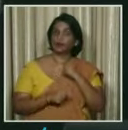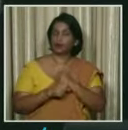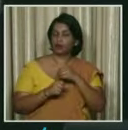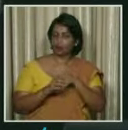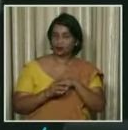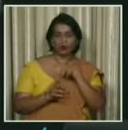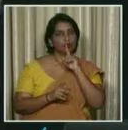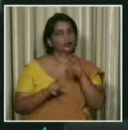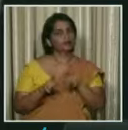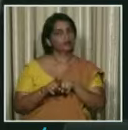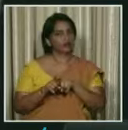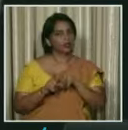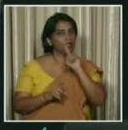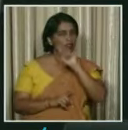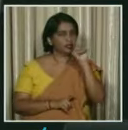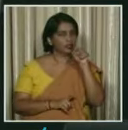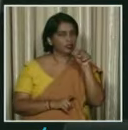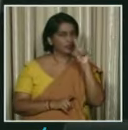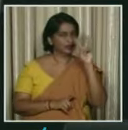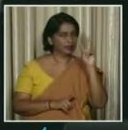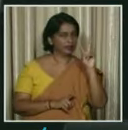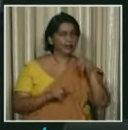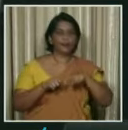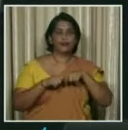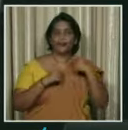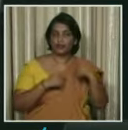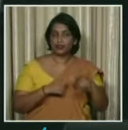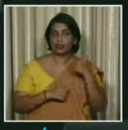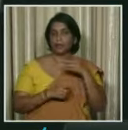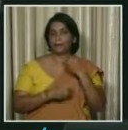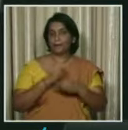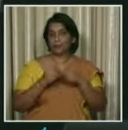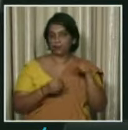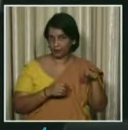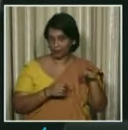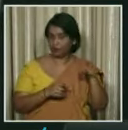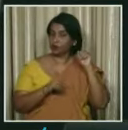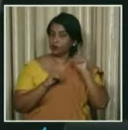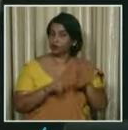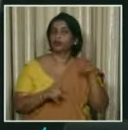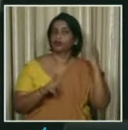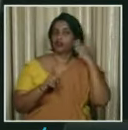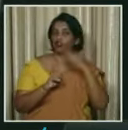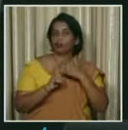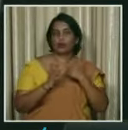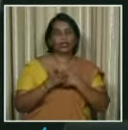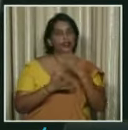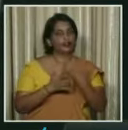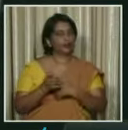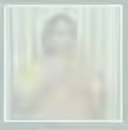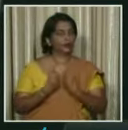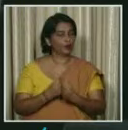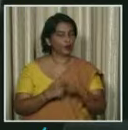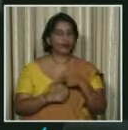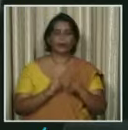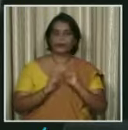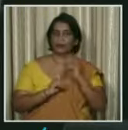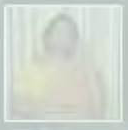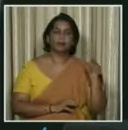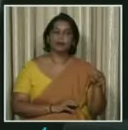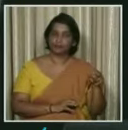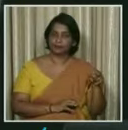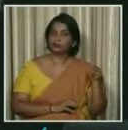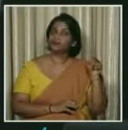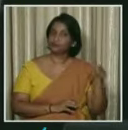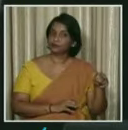සඳහන් කරපු ආකාරයට මේ 10.2 වියදම් කරලා තියෙන දීවර මාත්‍යංශයට යටත්ව ඒ නිසා ඒ පිළිබඳ වාර්තාවක් කඩිනමින් මේ සභාවට ඉදිරිපත් කිරීමට කටයුතු